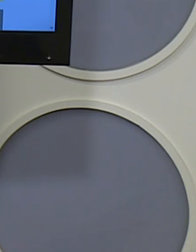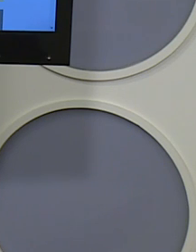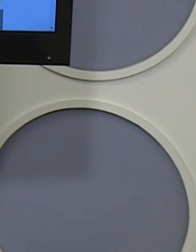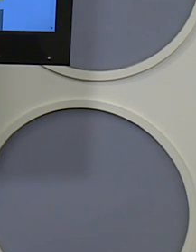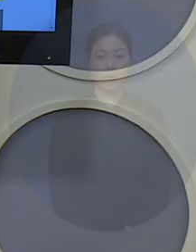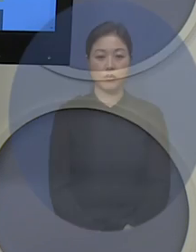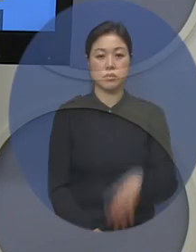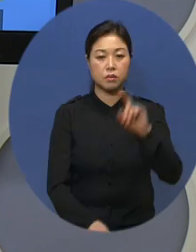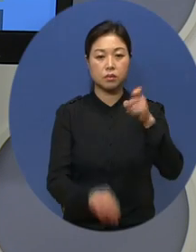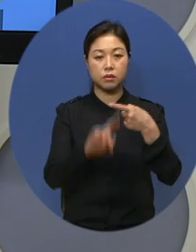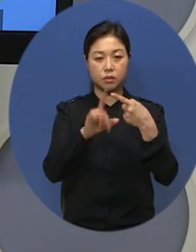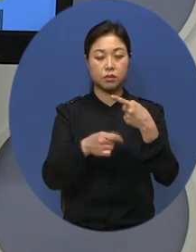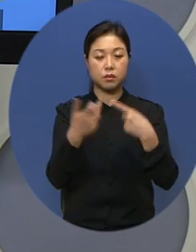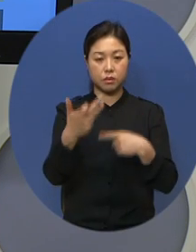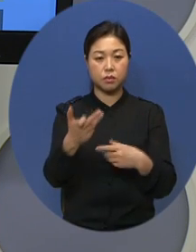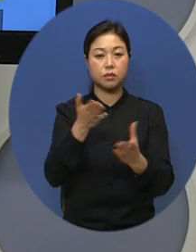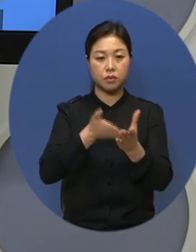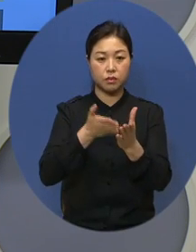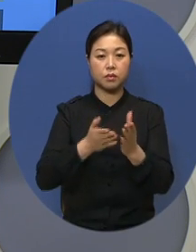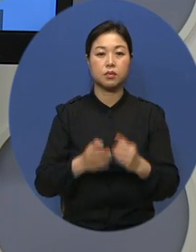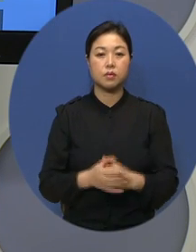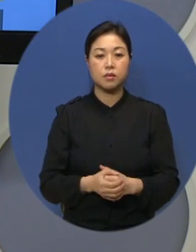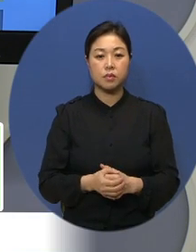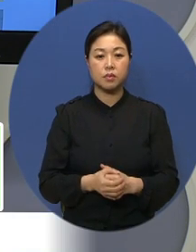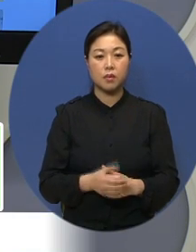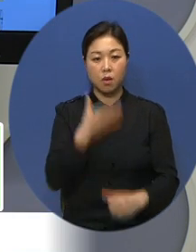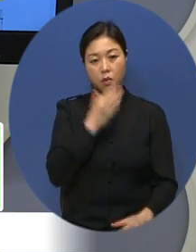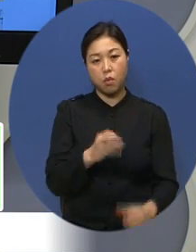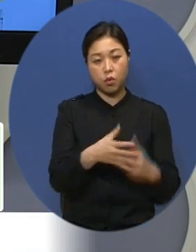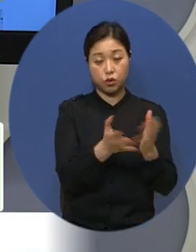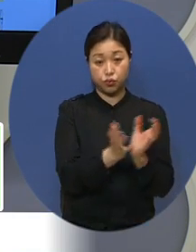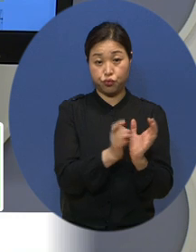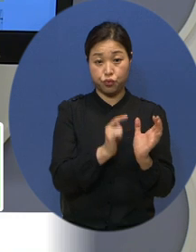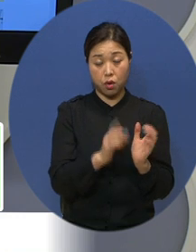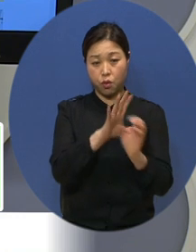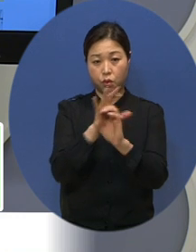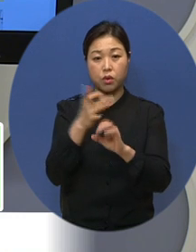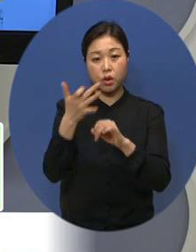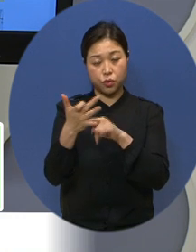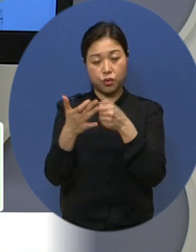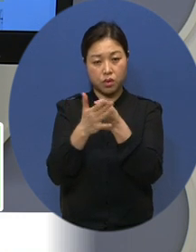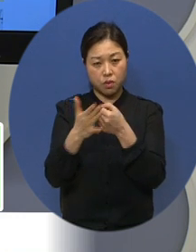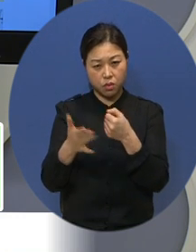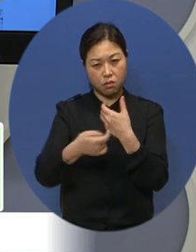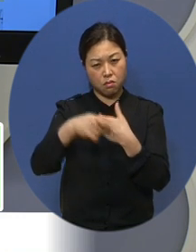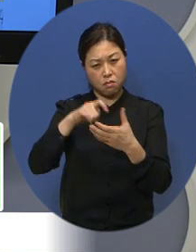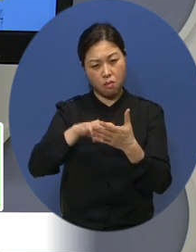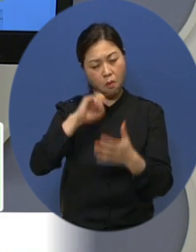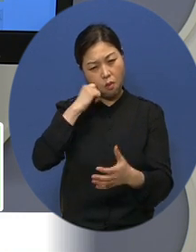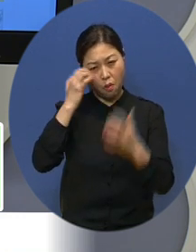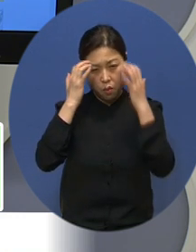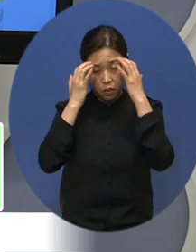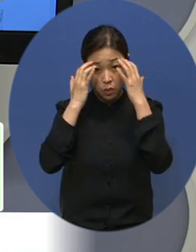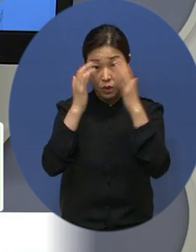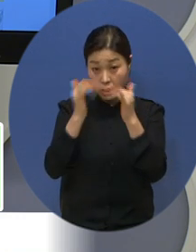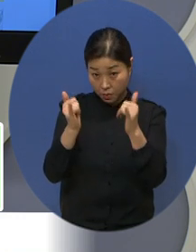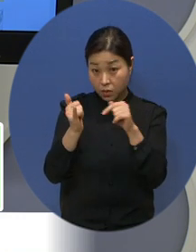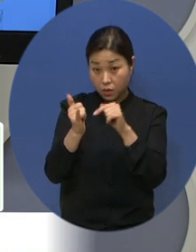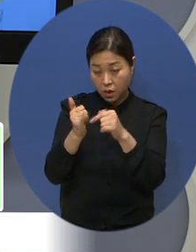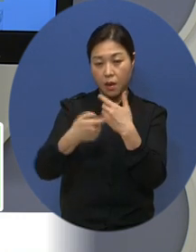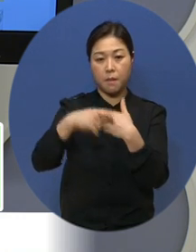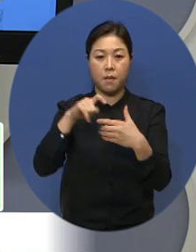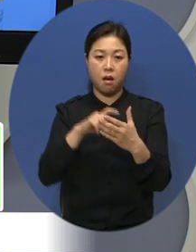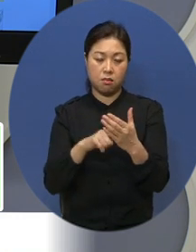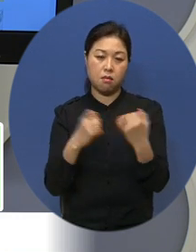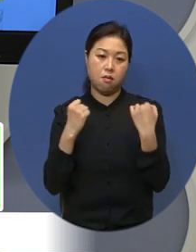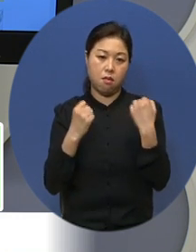11월 18일 만만한 애씁니다 보건복지부가 코나 입으로 심리적 어려움을 이 없는 사람들의 마음 건강 회복